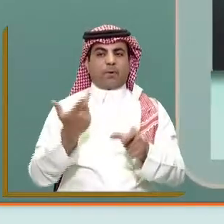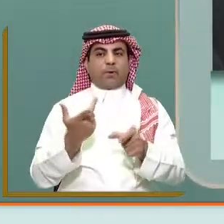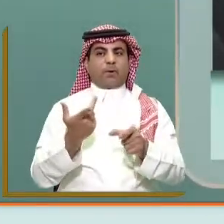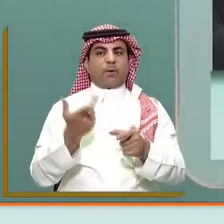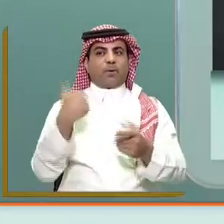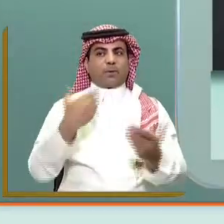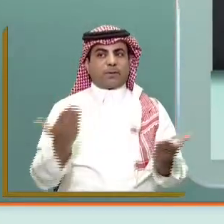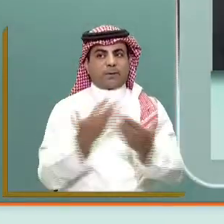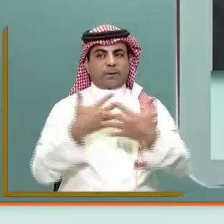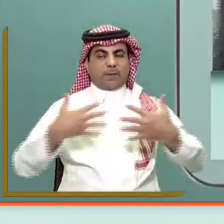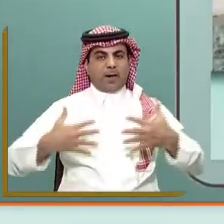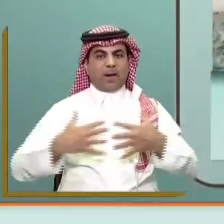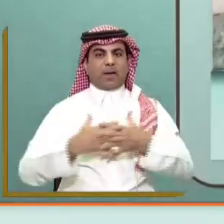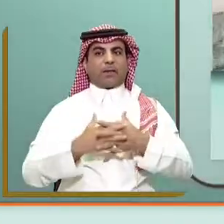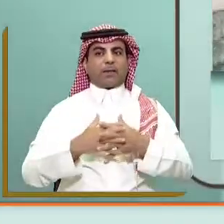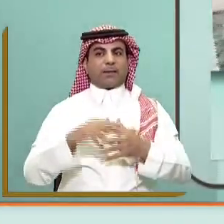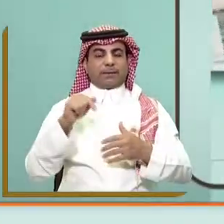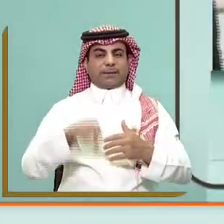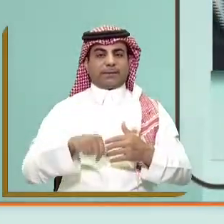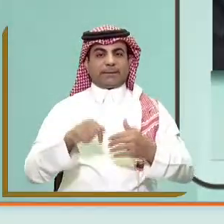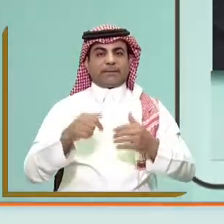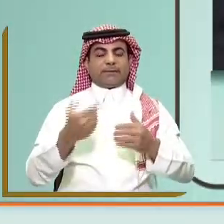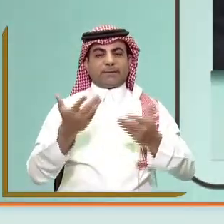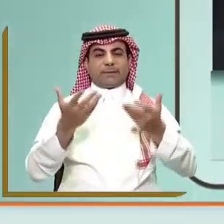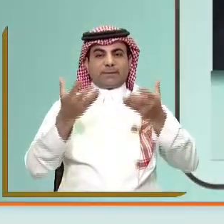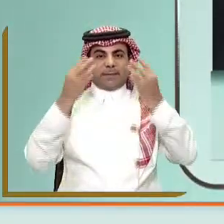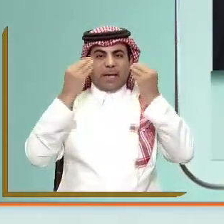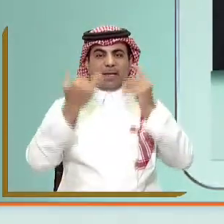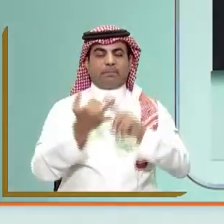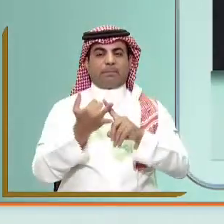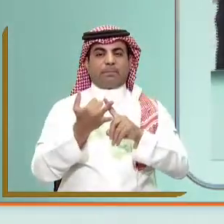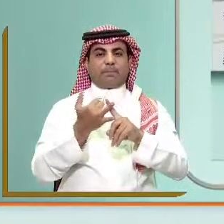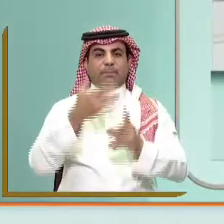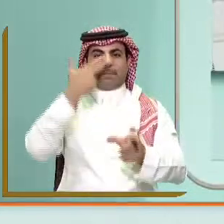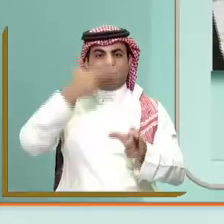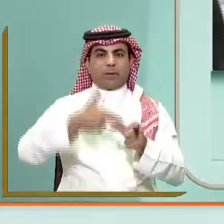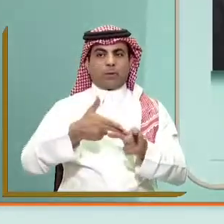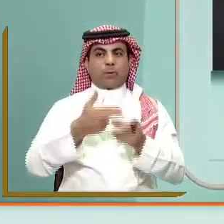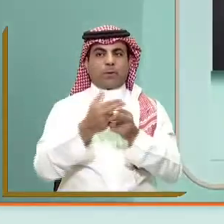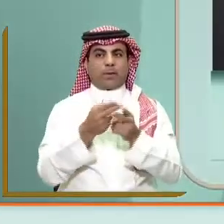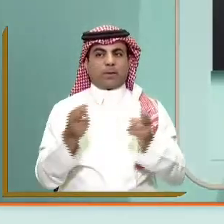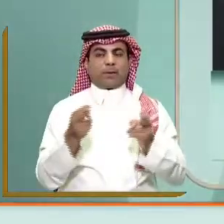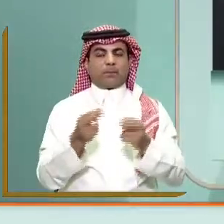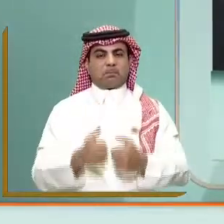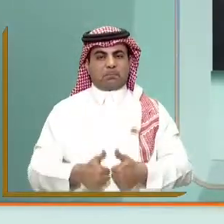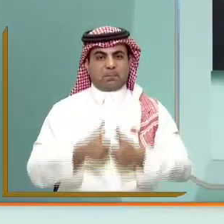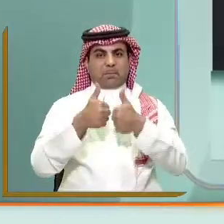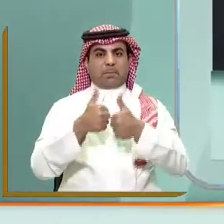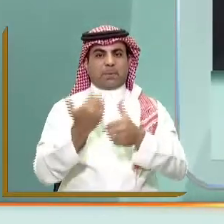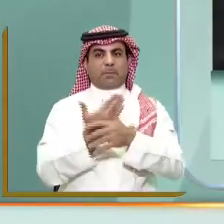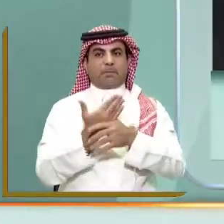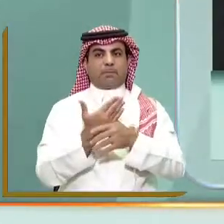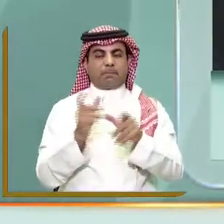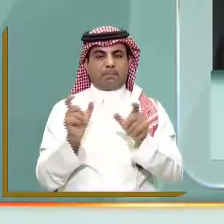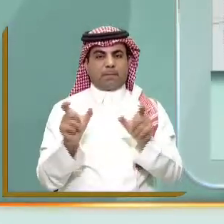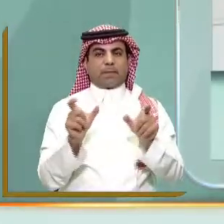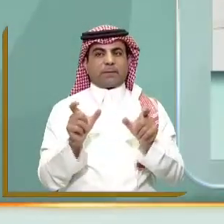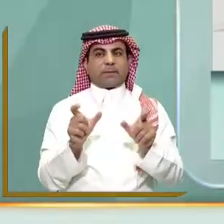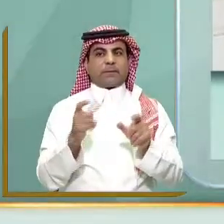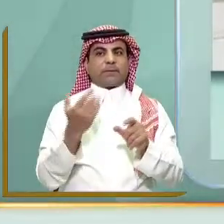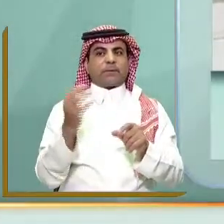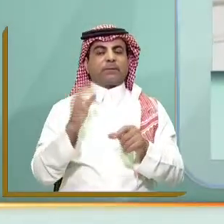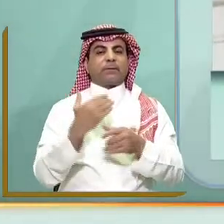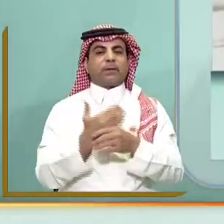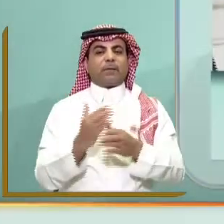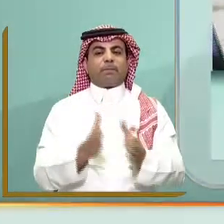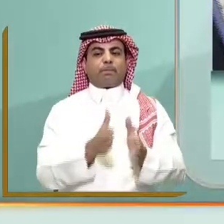كوريا. فأتوقع أن قطاع التعدين وقطاع النفط والبتروكيماويات سيتم بحث فرصة التعاون خصوصا بالشركات